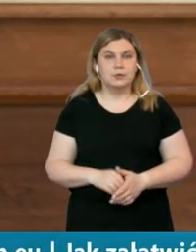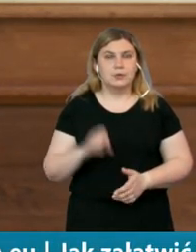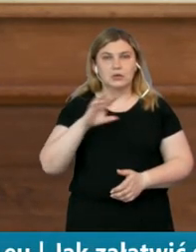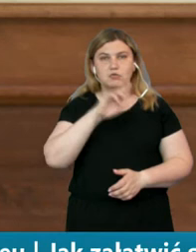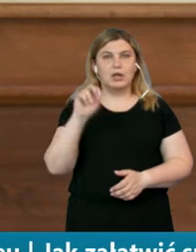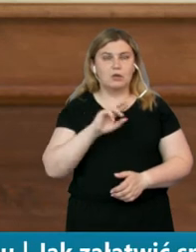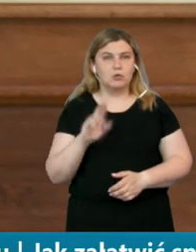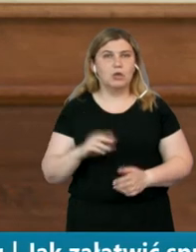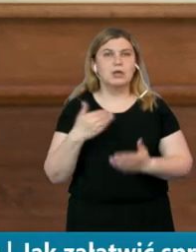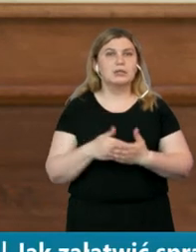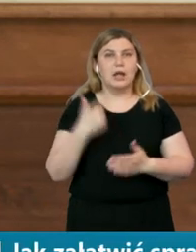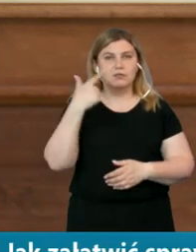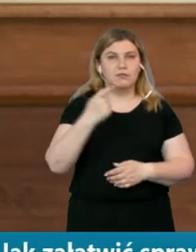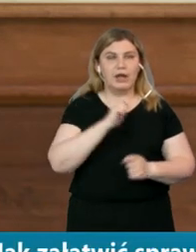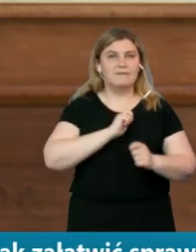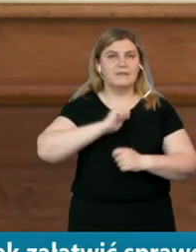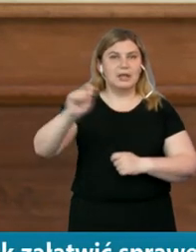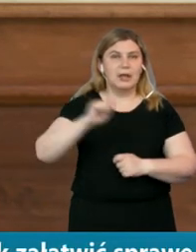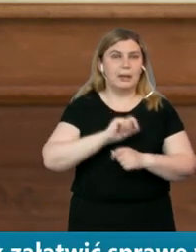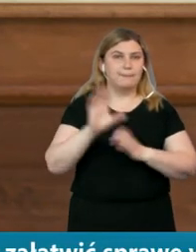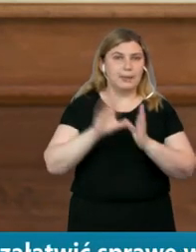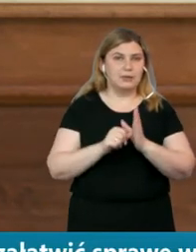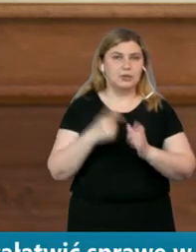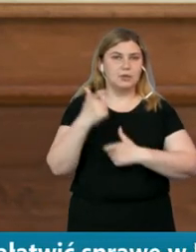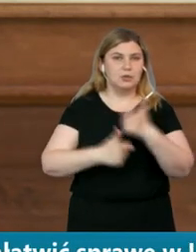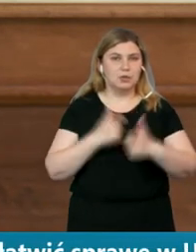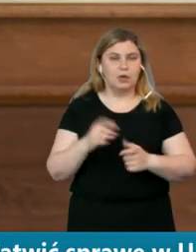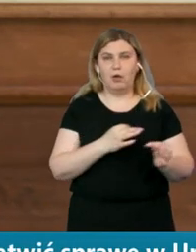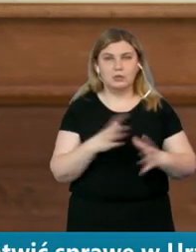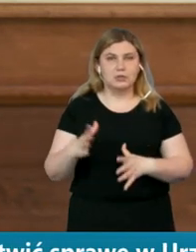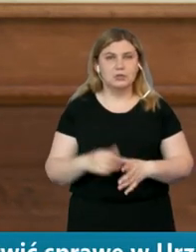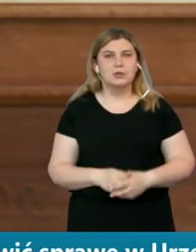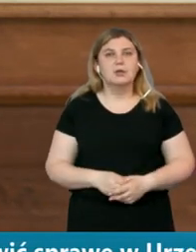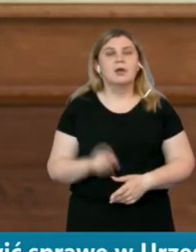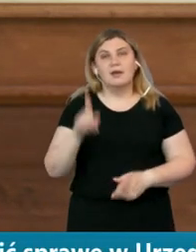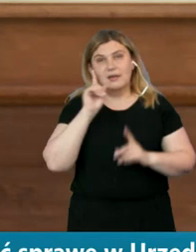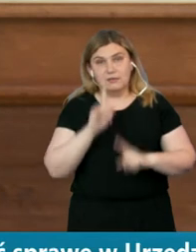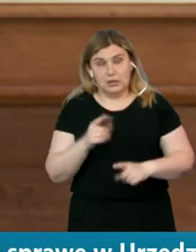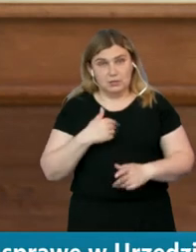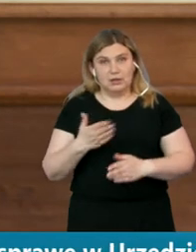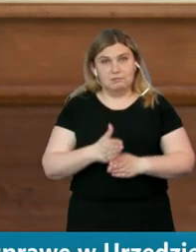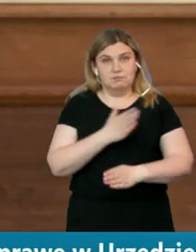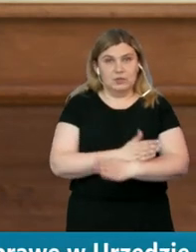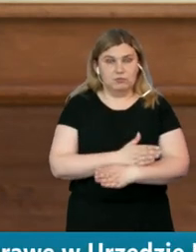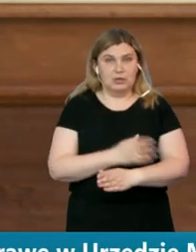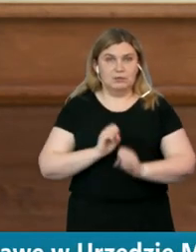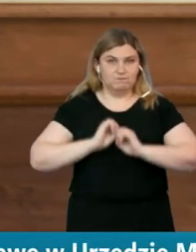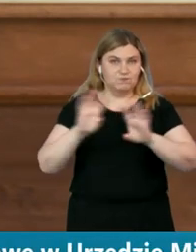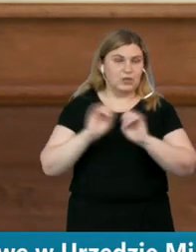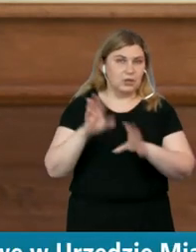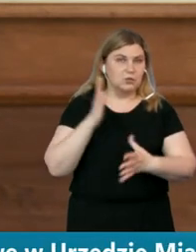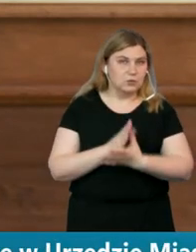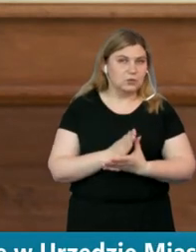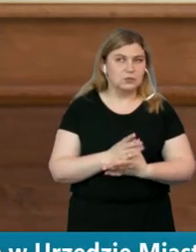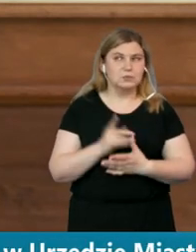Pan Grzegorz pisze, dlaczego dwa wyjazdy z miasta na prawy brzeg są robione naraz? No właśnie, panie Grzegorzu, już wcześniej tłumaczyłem te